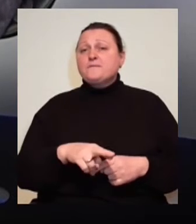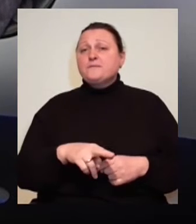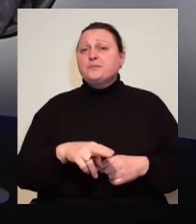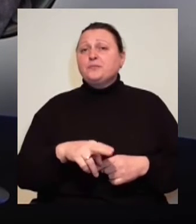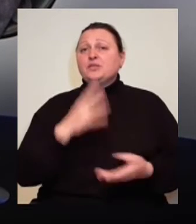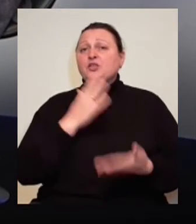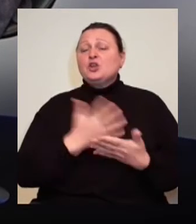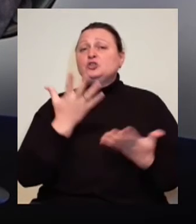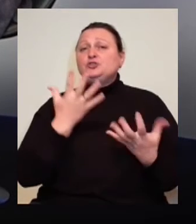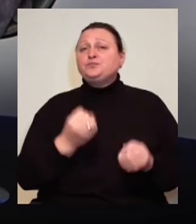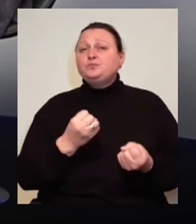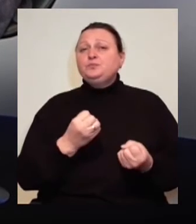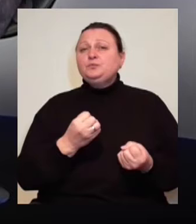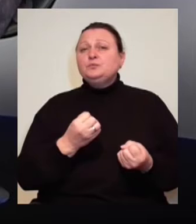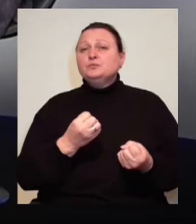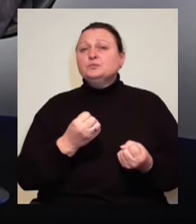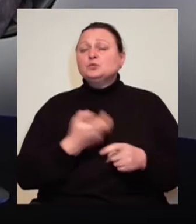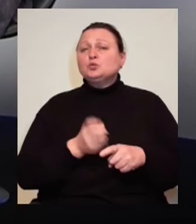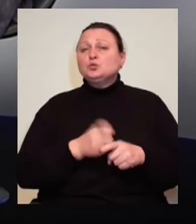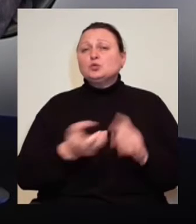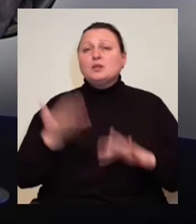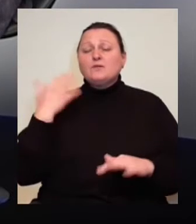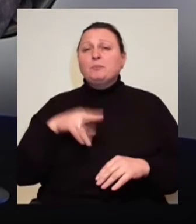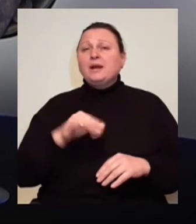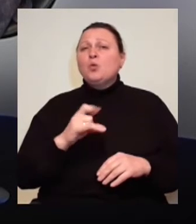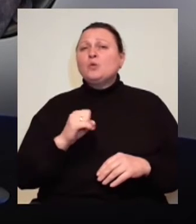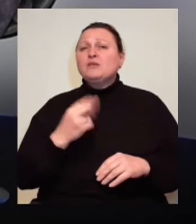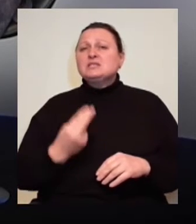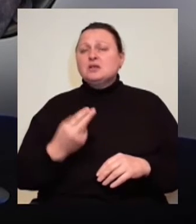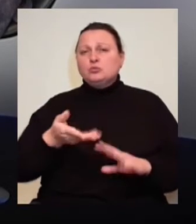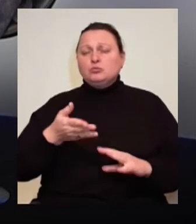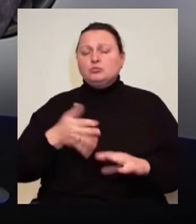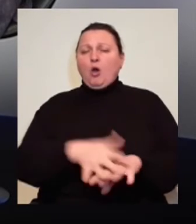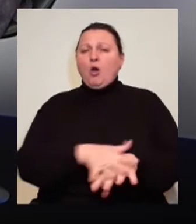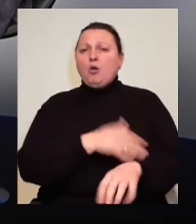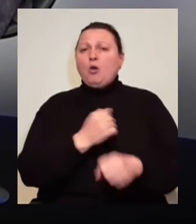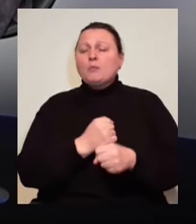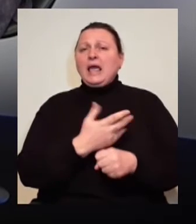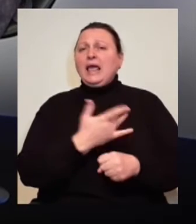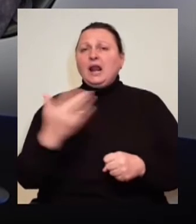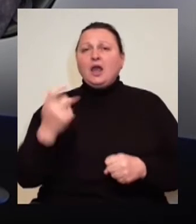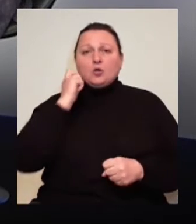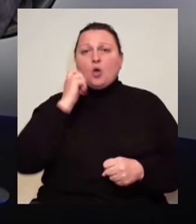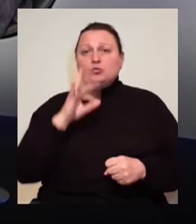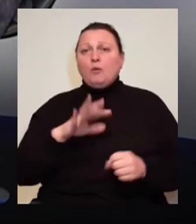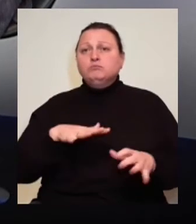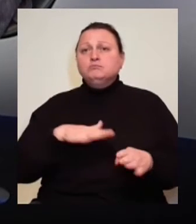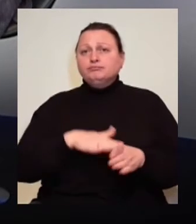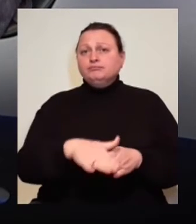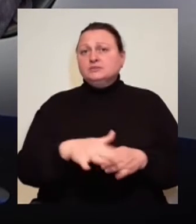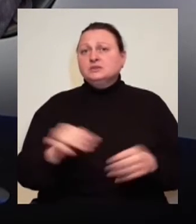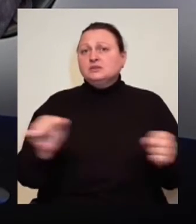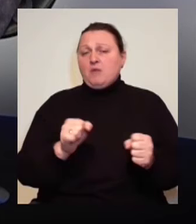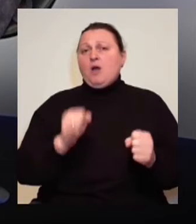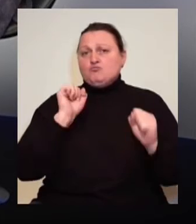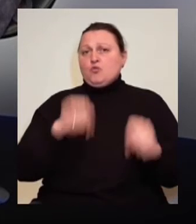ще робили, ну, дуже давно при Гурвіці, там теж довго робили, кілька років, але вона проходить зима і по ній можна